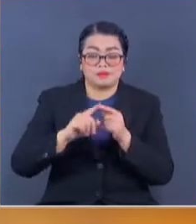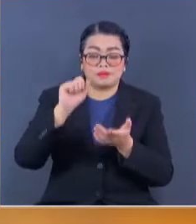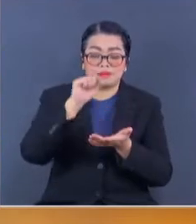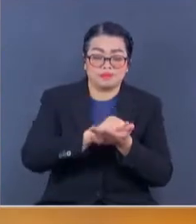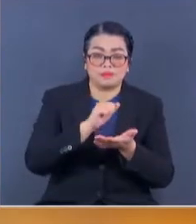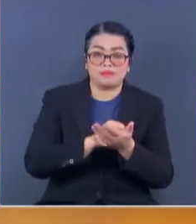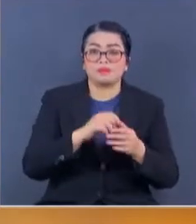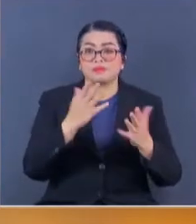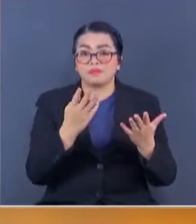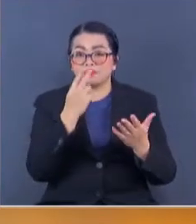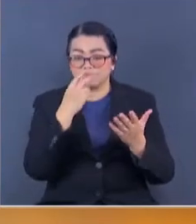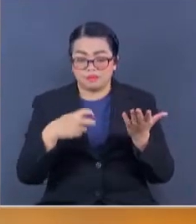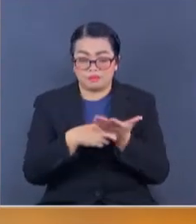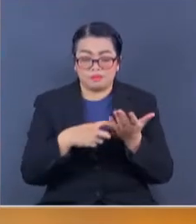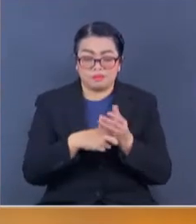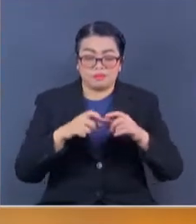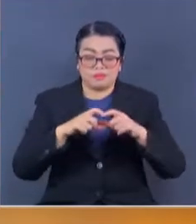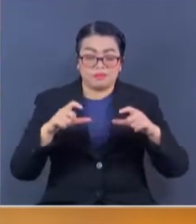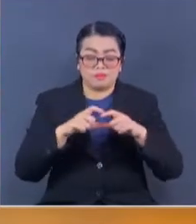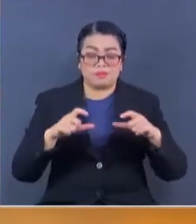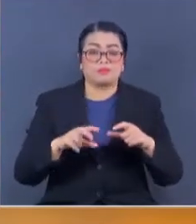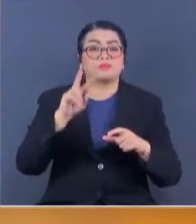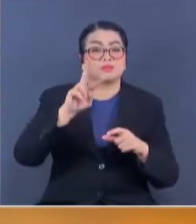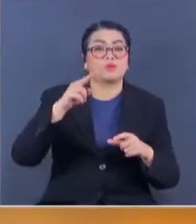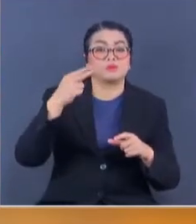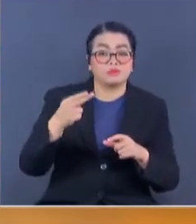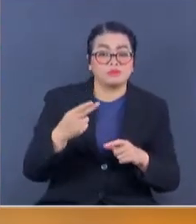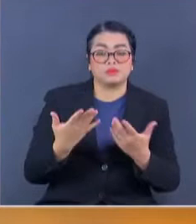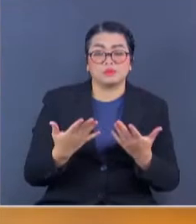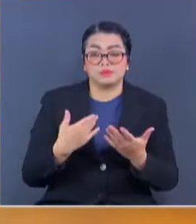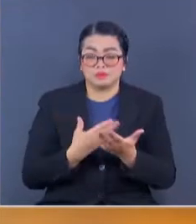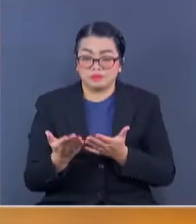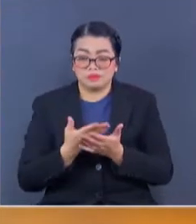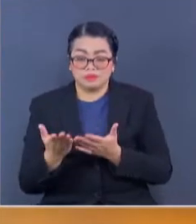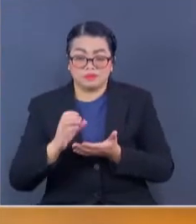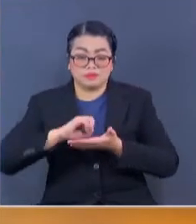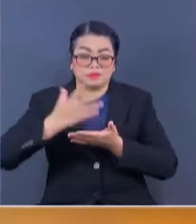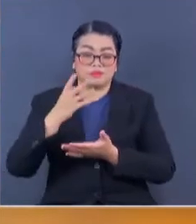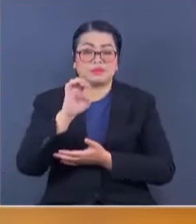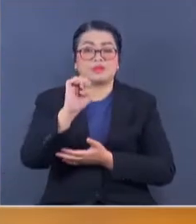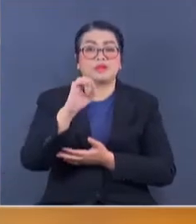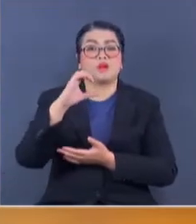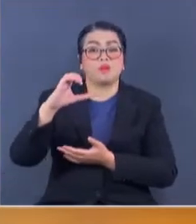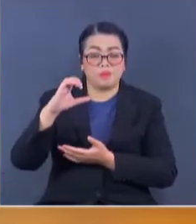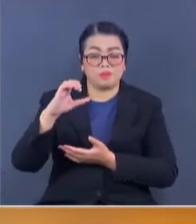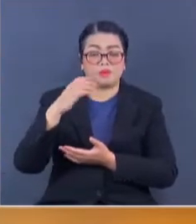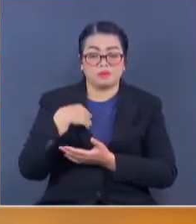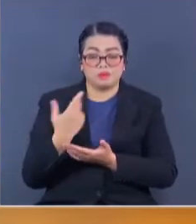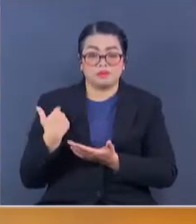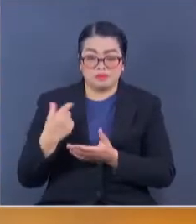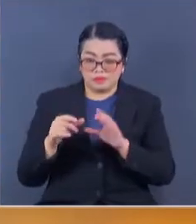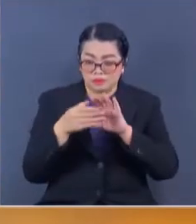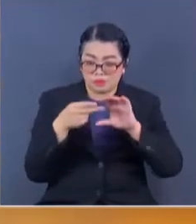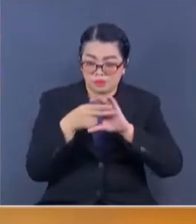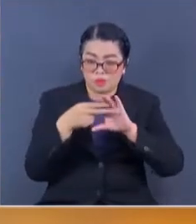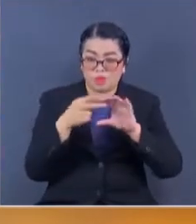www.bam.co.th ครับก็จะได้รับบัตรกำนันมูลค่าสูงสุด 20,000 บาทหรือถ้าซื้อผ่านแพลตฟอร์มอีคอมเมิร์ซก็จะได้รับดิสคาวต์โค้ดครับ